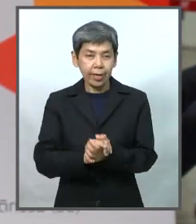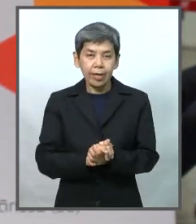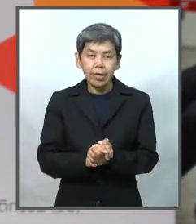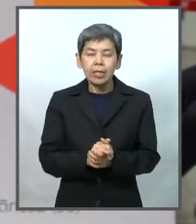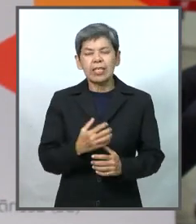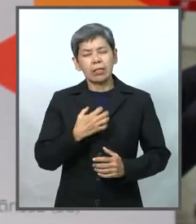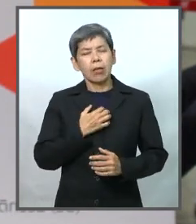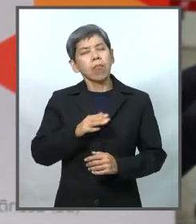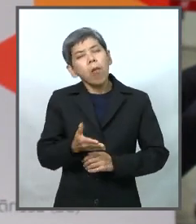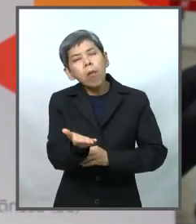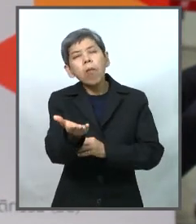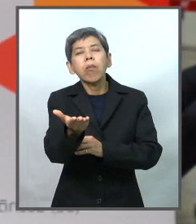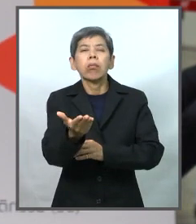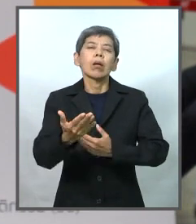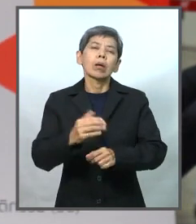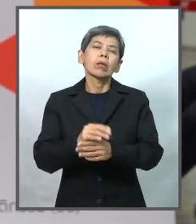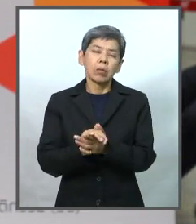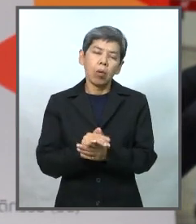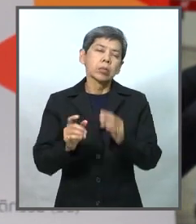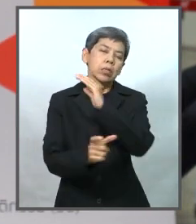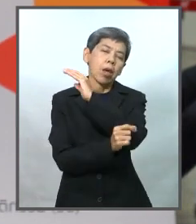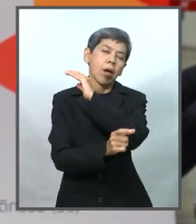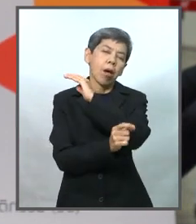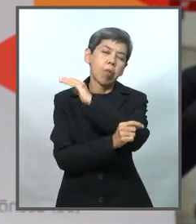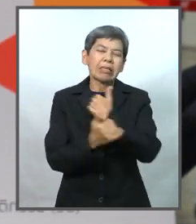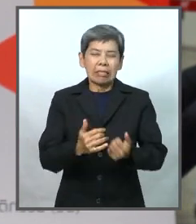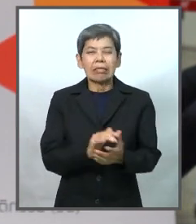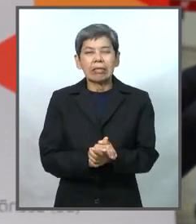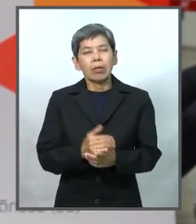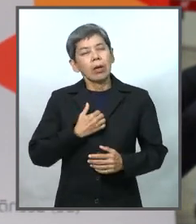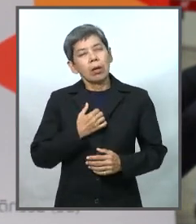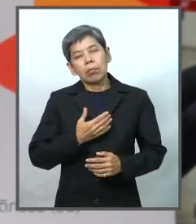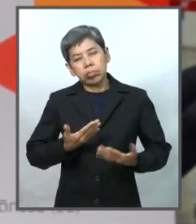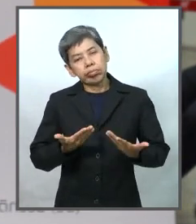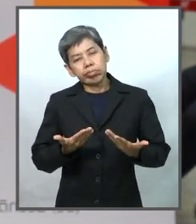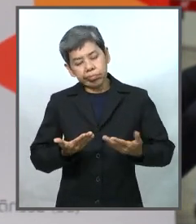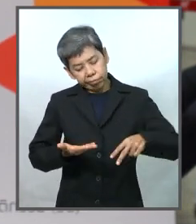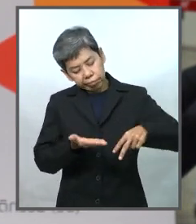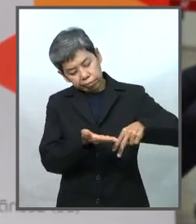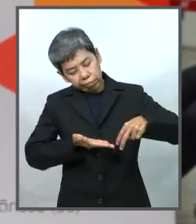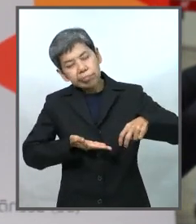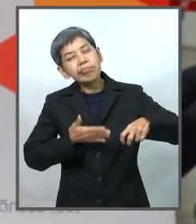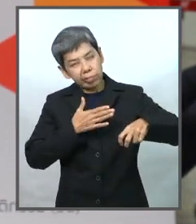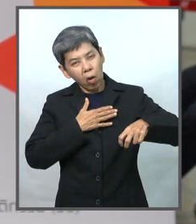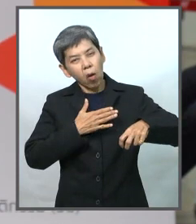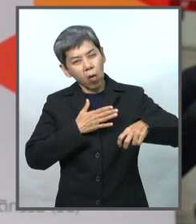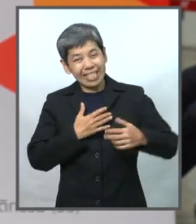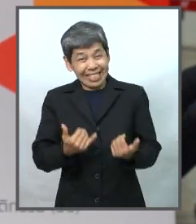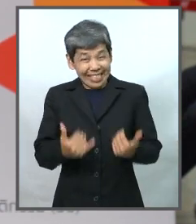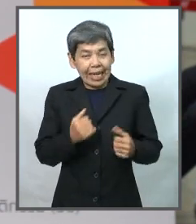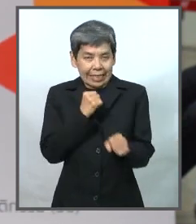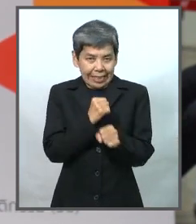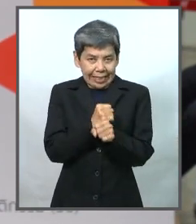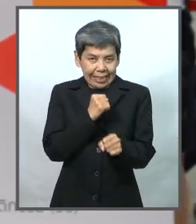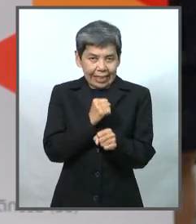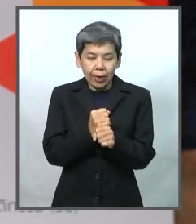ที่ไปประสบอุบัติเหตุค่ะตกรถไฟฟ้าที่ประเทศสิงคโปร์นะคะจนต้องสูญเสียทั้งสองขาทั้งสองข้างค่ะแล้วก็ปัจจุ